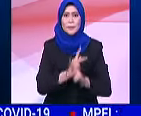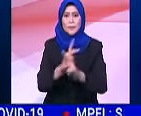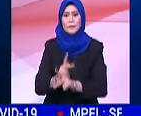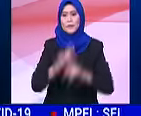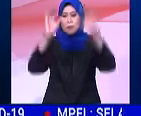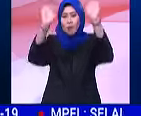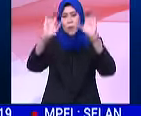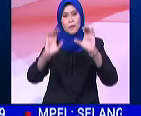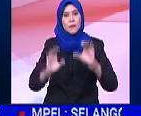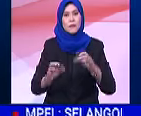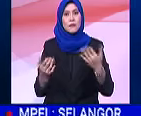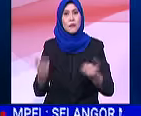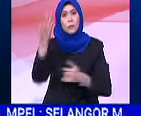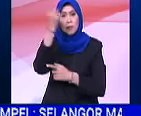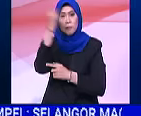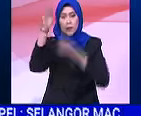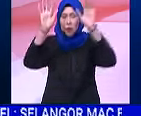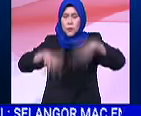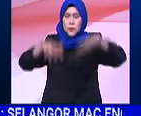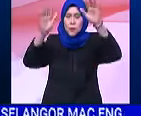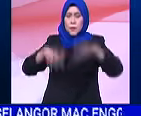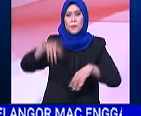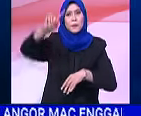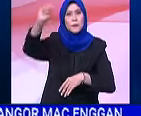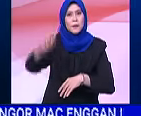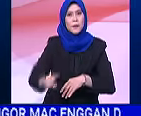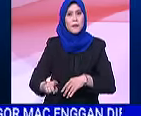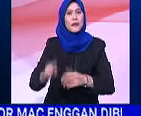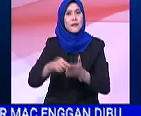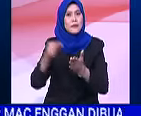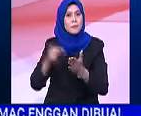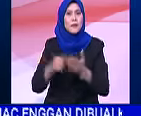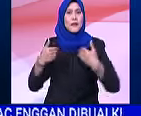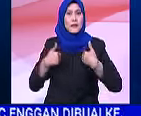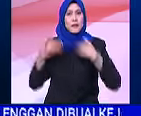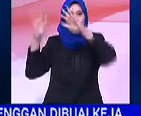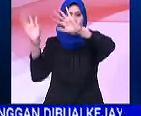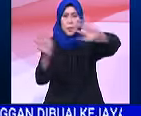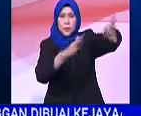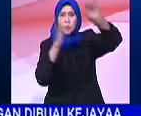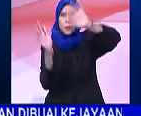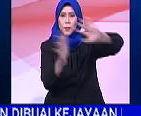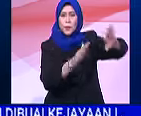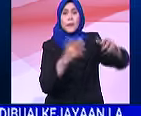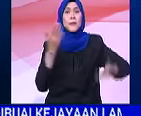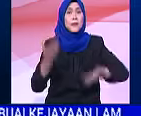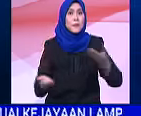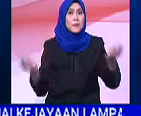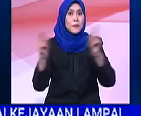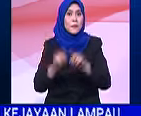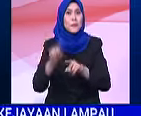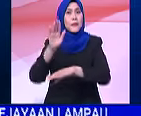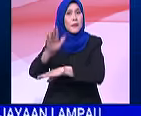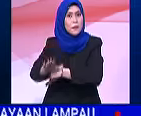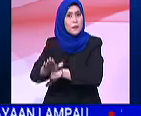cuaca semasa berikutan hujan lebat dan ribut petir yang kadangkala disertai angin kencang cenderung untuk berlaku pada